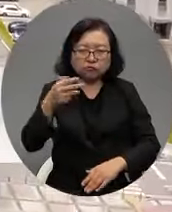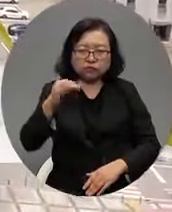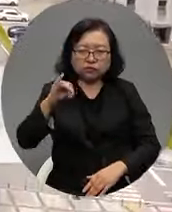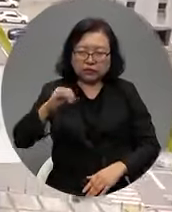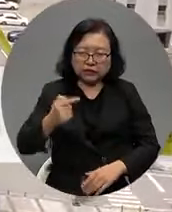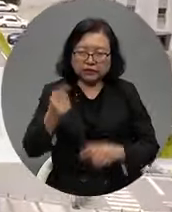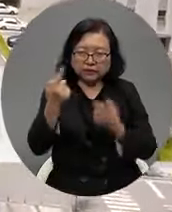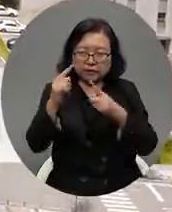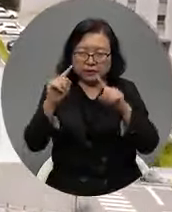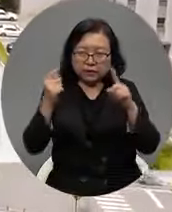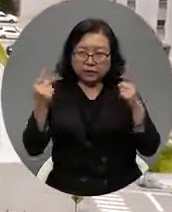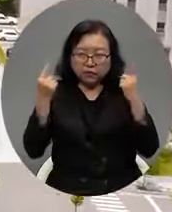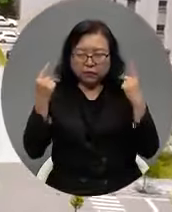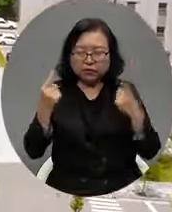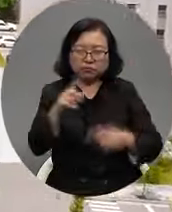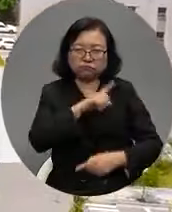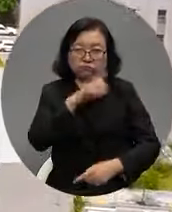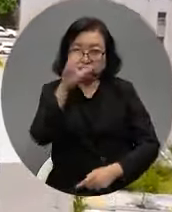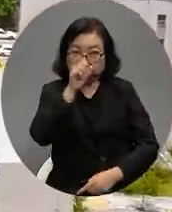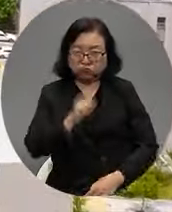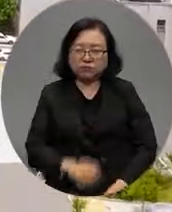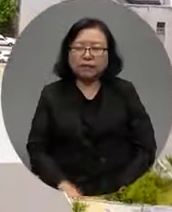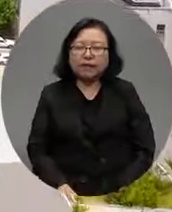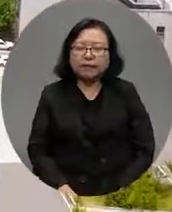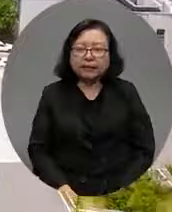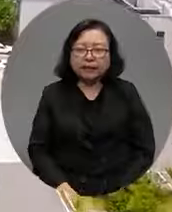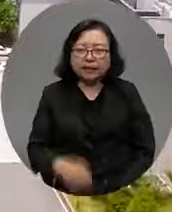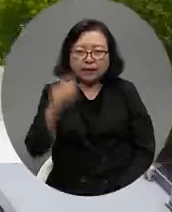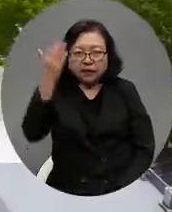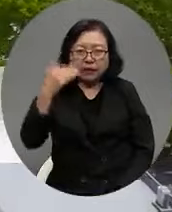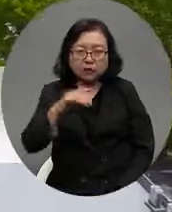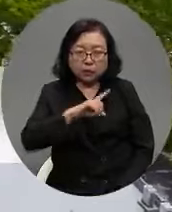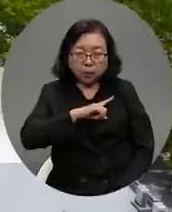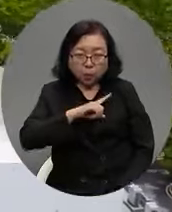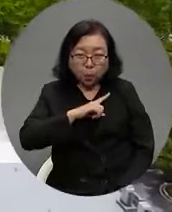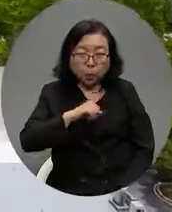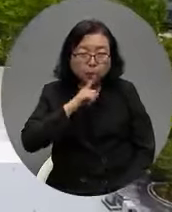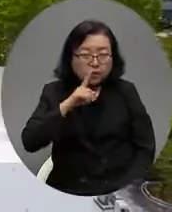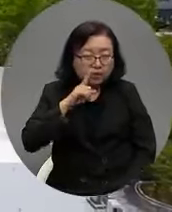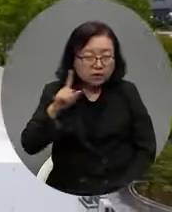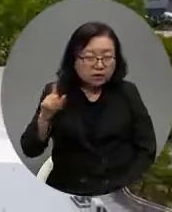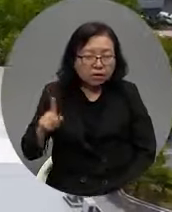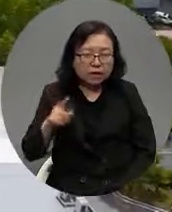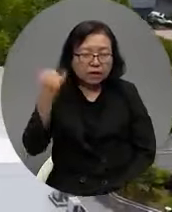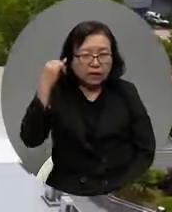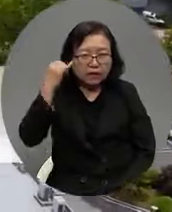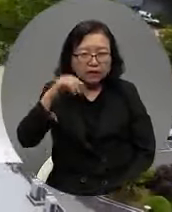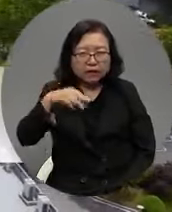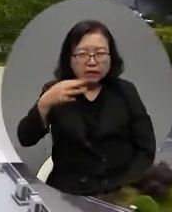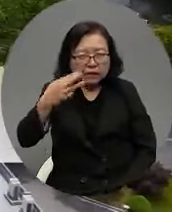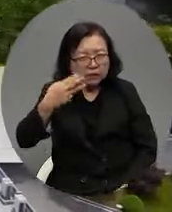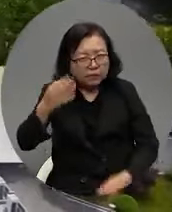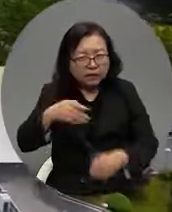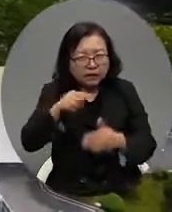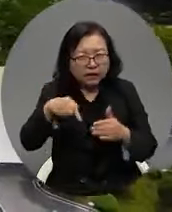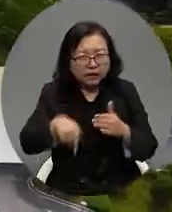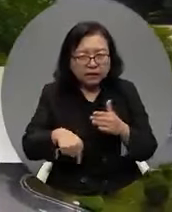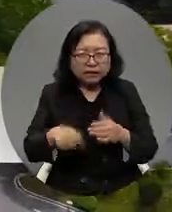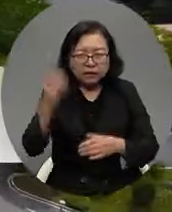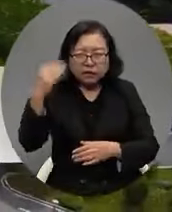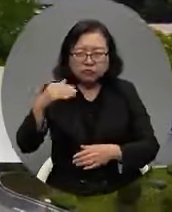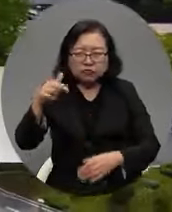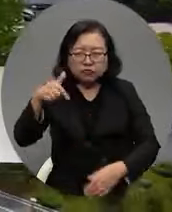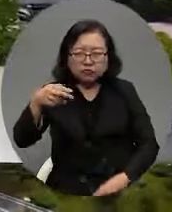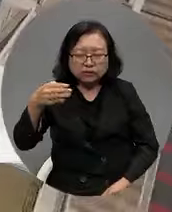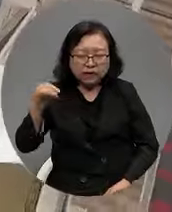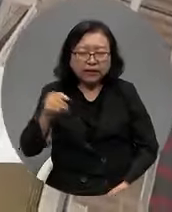평가를 받았습니다 교통대는 학교명 공모가 접수된 300여개의 아이디어 가운데 한국 국립대와